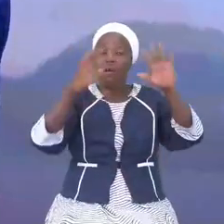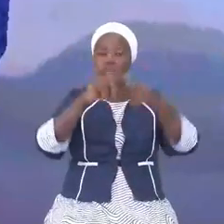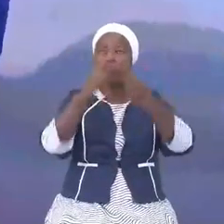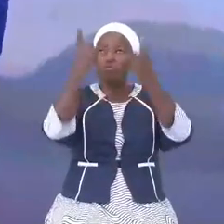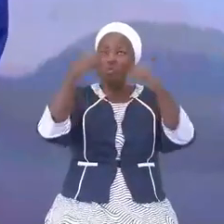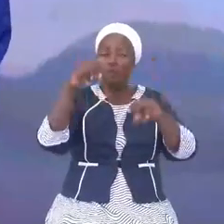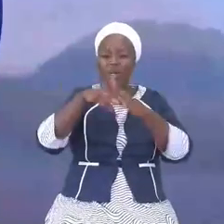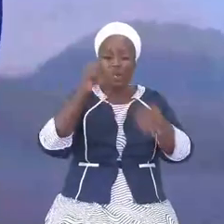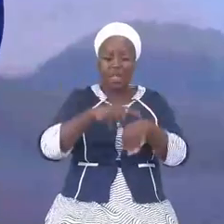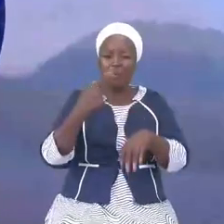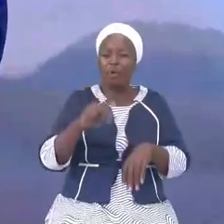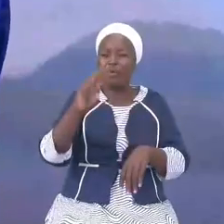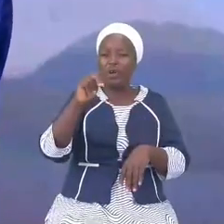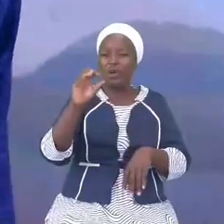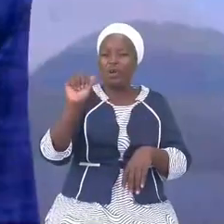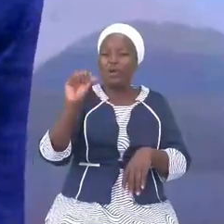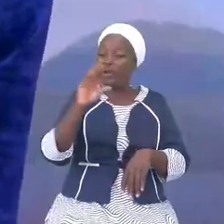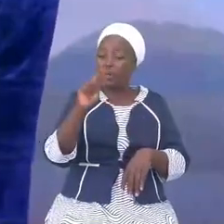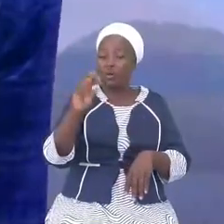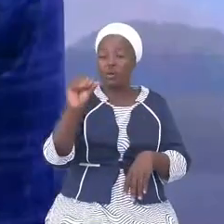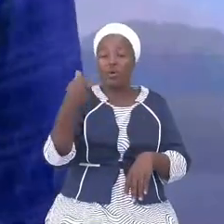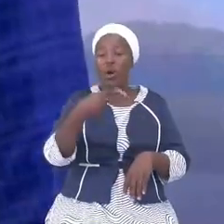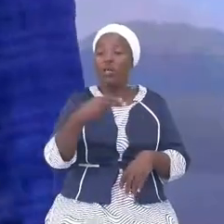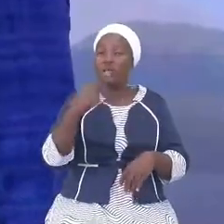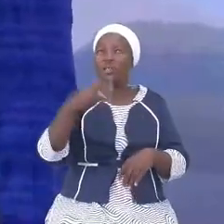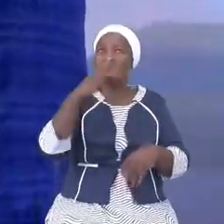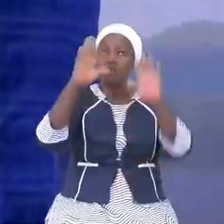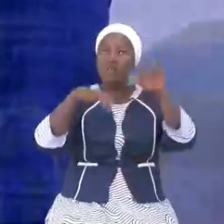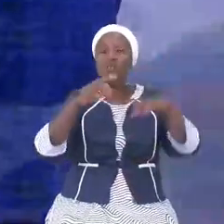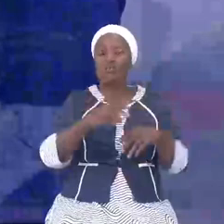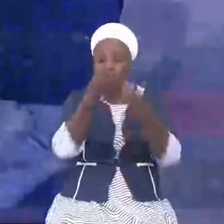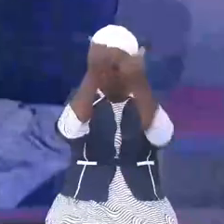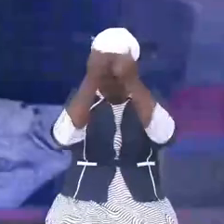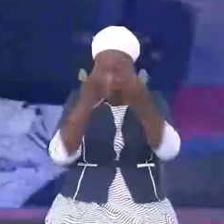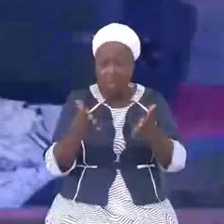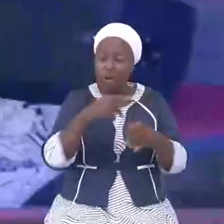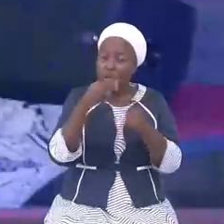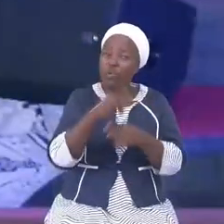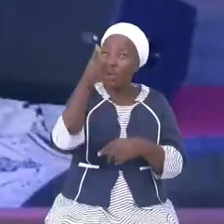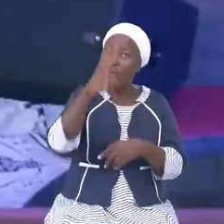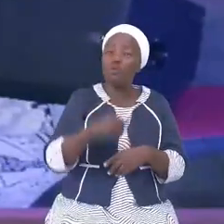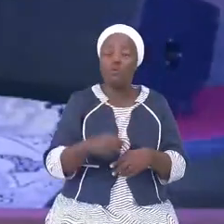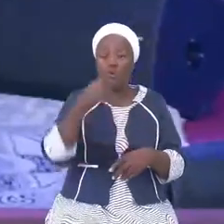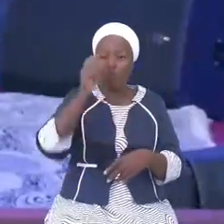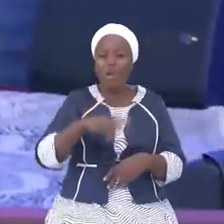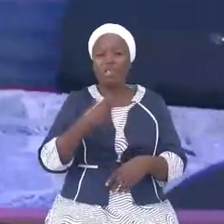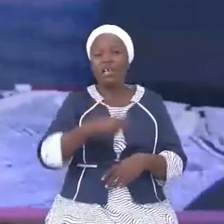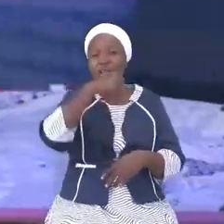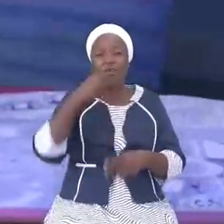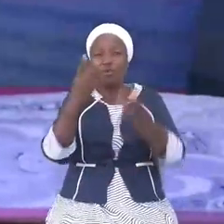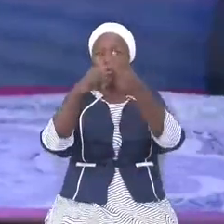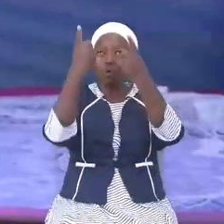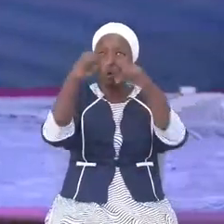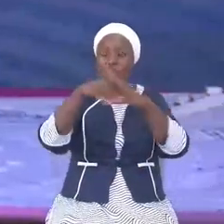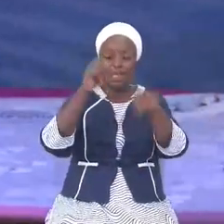la pluie est tombée, a obéi. Quand Dieu a commandé à la sécheresse, au temps d'Élie, la